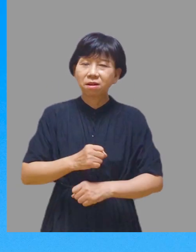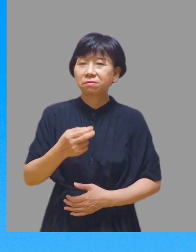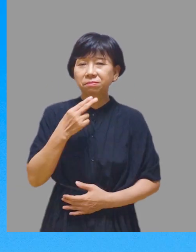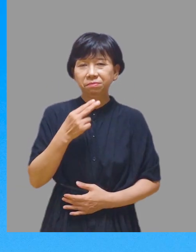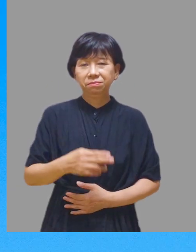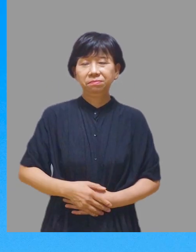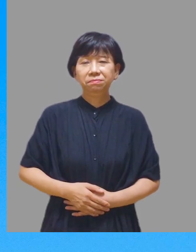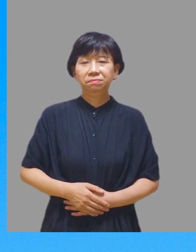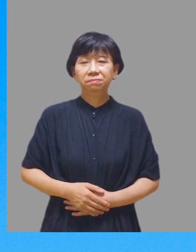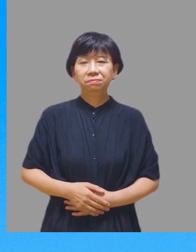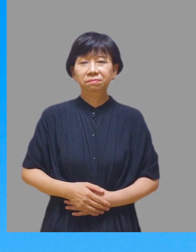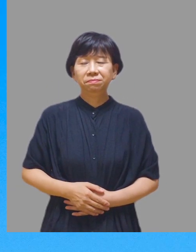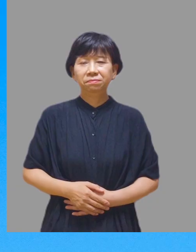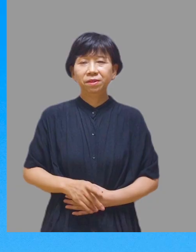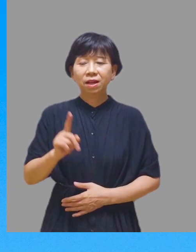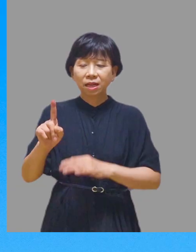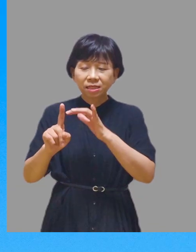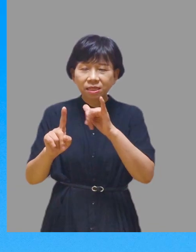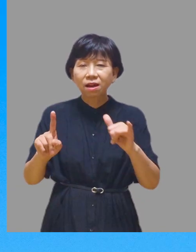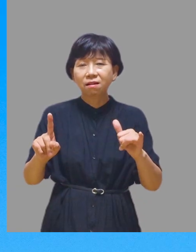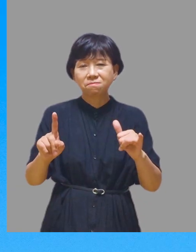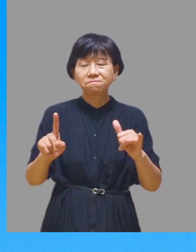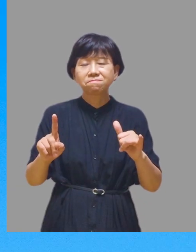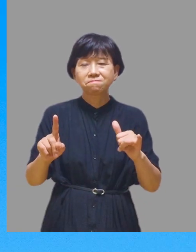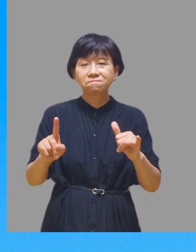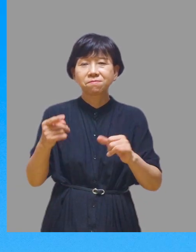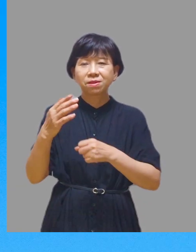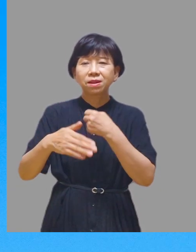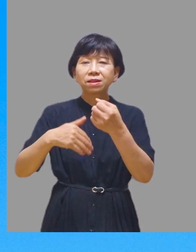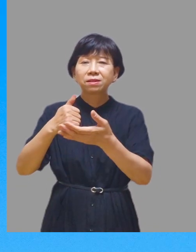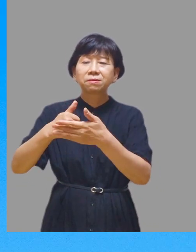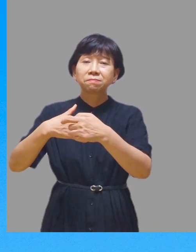줄 믿습니다. 그 한 사람을 찾고 있는 거죠.